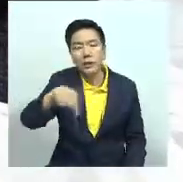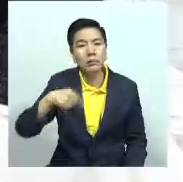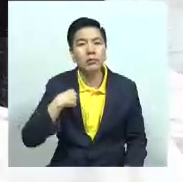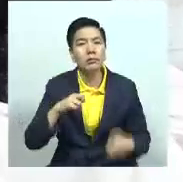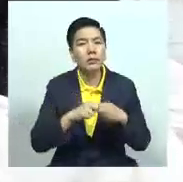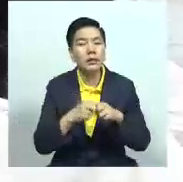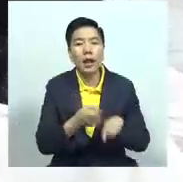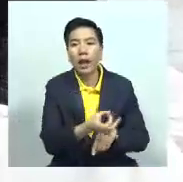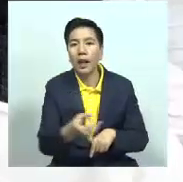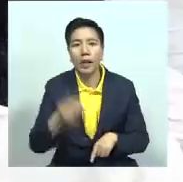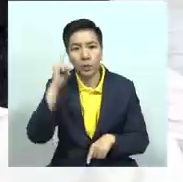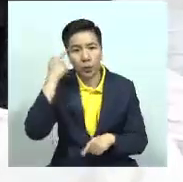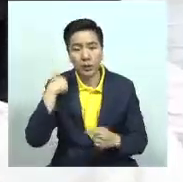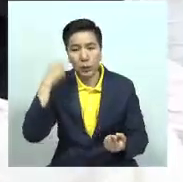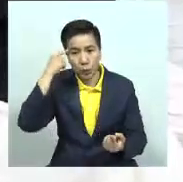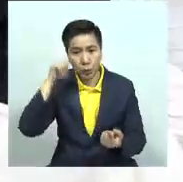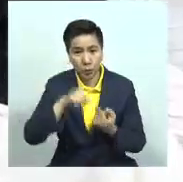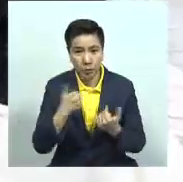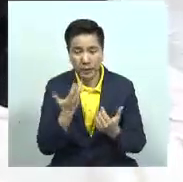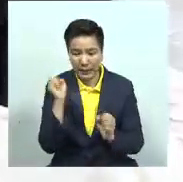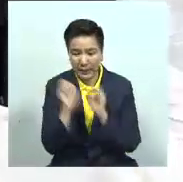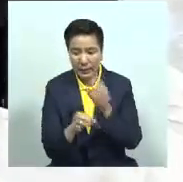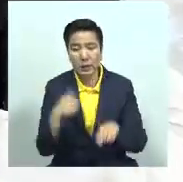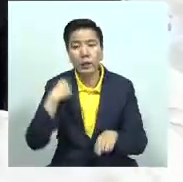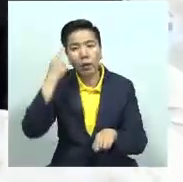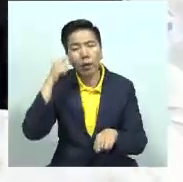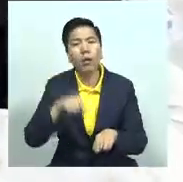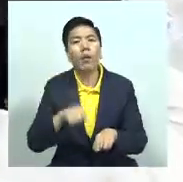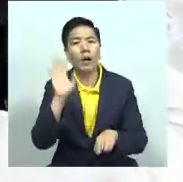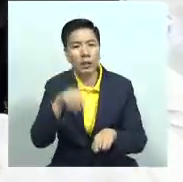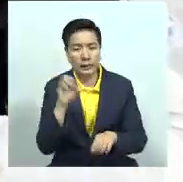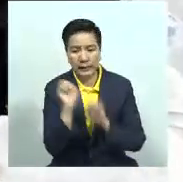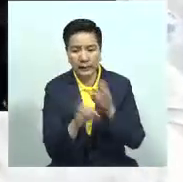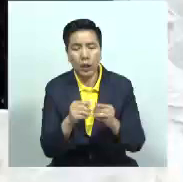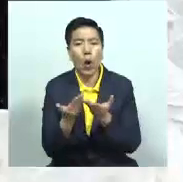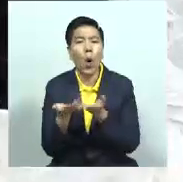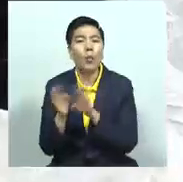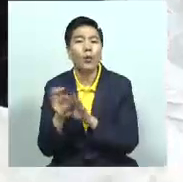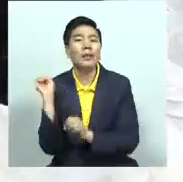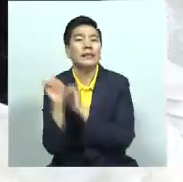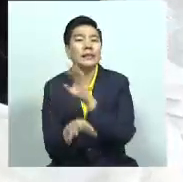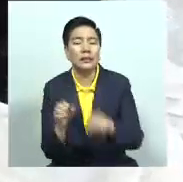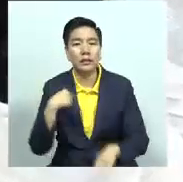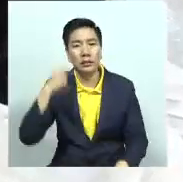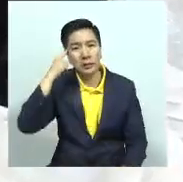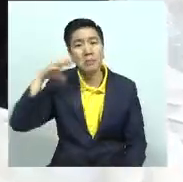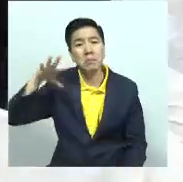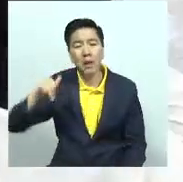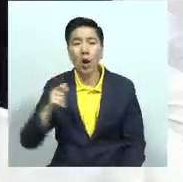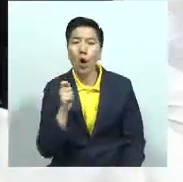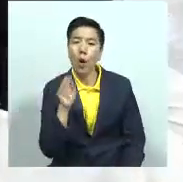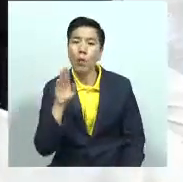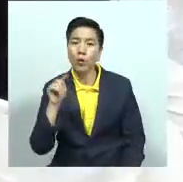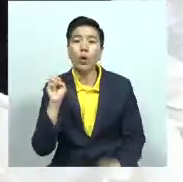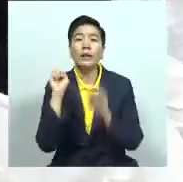ไรขึ้นเขารู้ว่าแต่มีกองขยะเราก็คิดว่าเป็นขยะครัวเรือนที่เทศบาลหรืออบต.ม